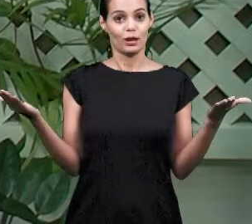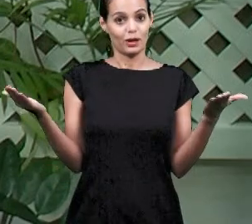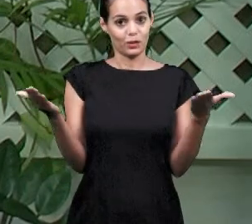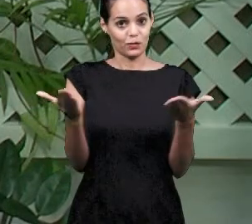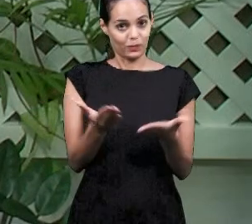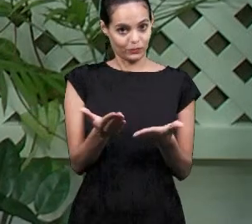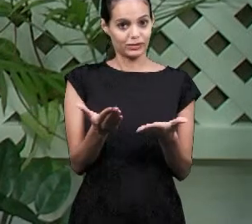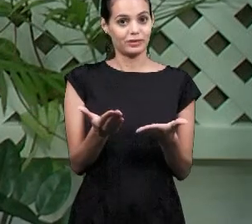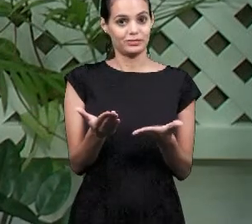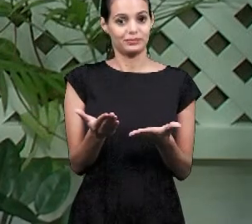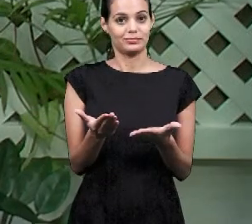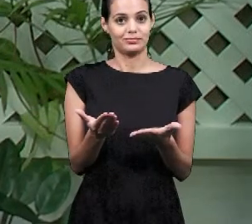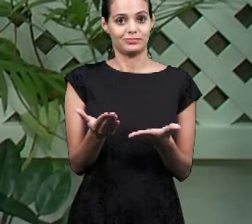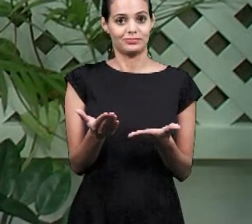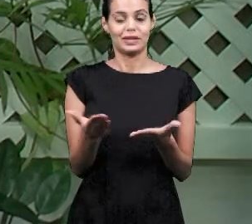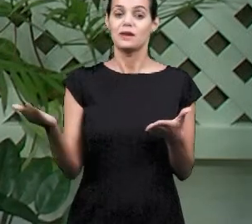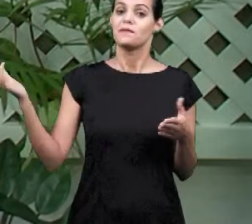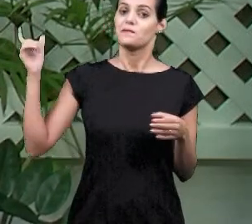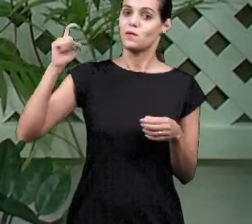qu'ils sachent que